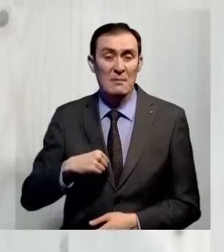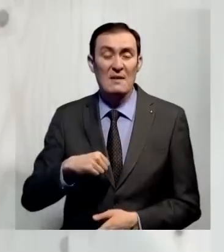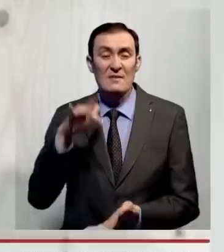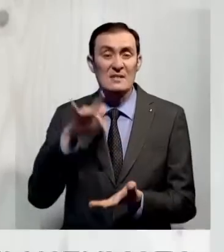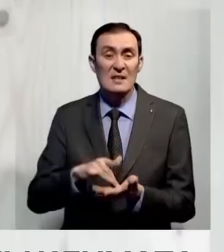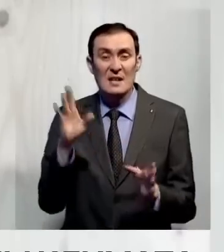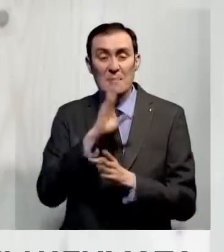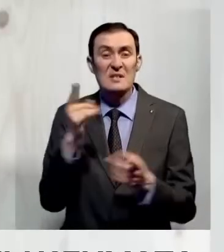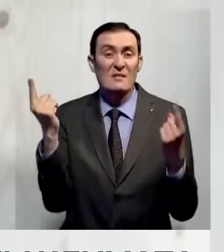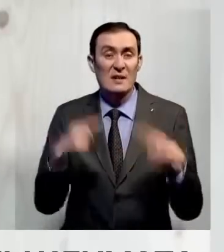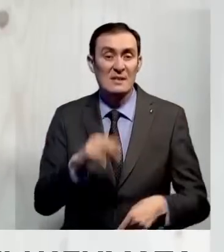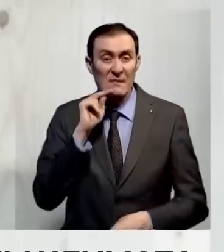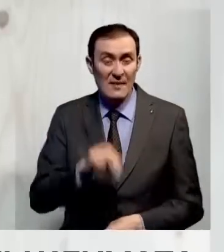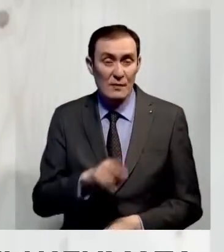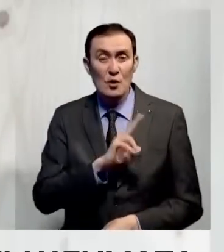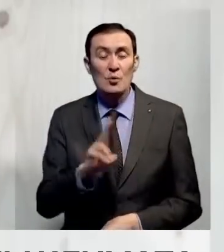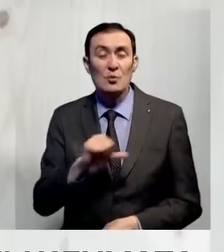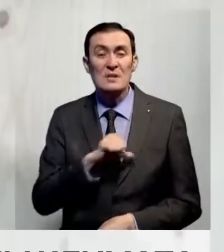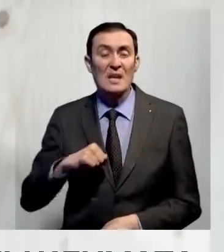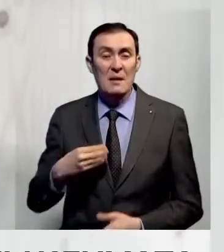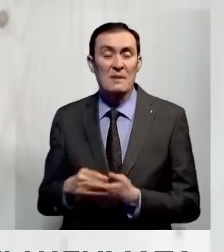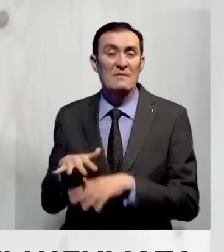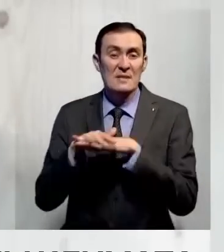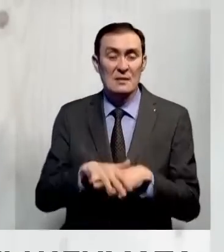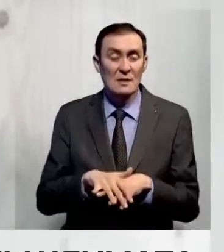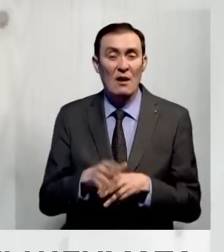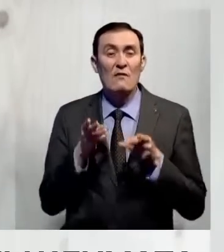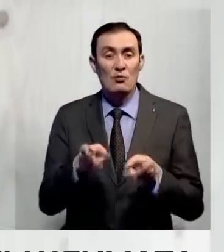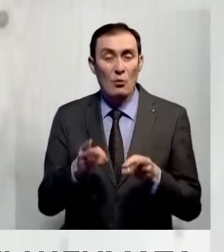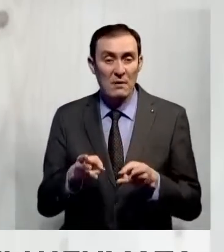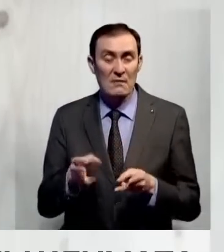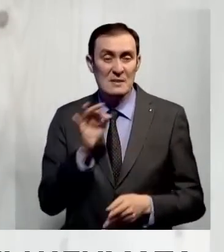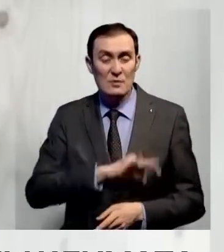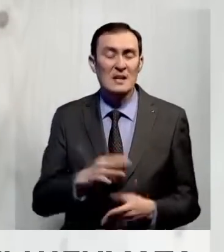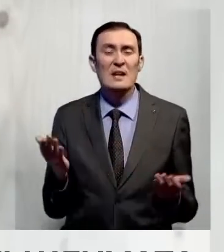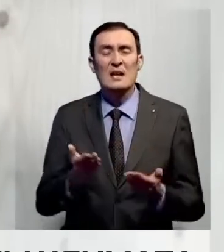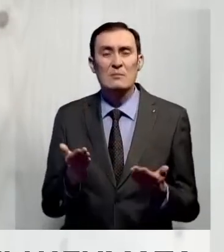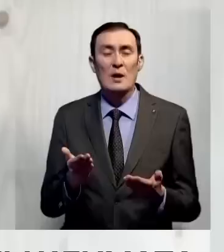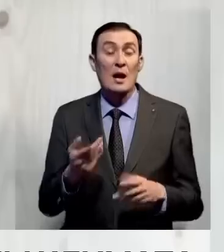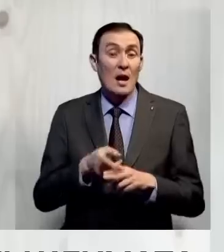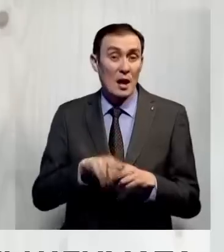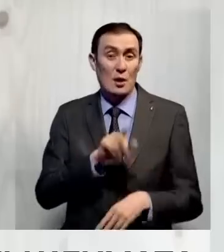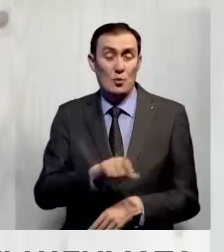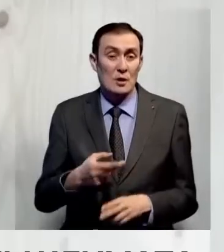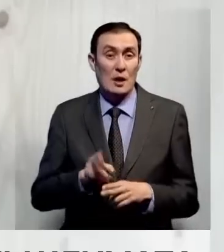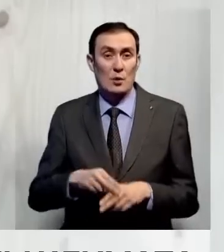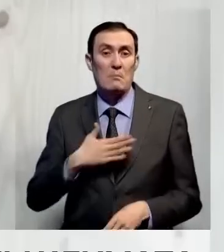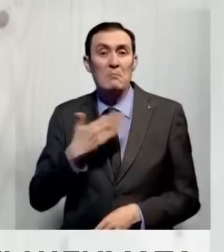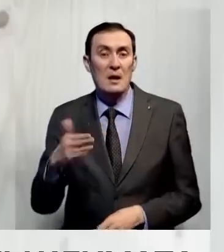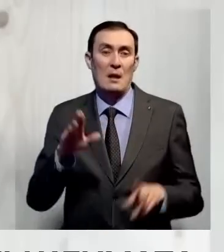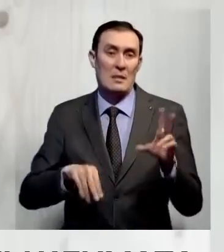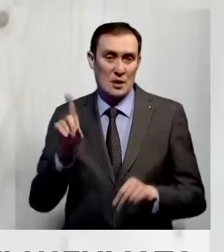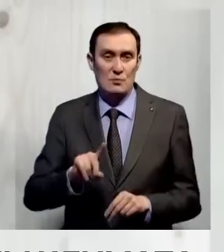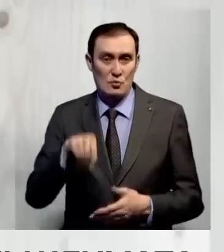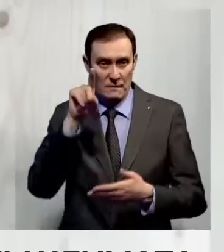сердцевине климатического кризиса. Люди, которые инвестируют в ископаемое топливо. И все же, каким-то образом, это люди, на которых мы полагаемся